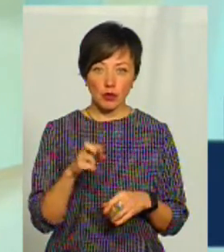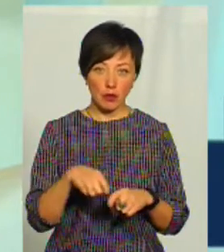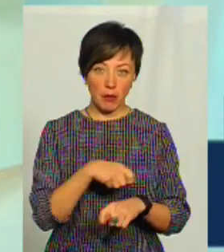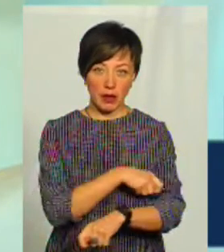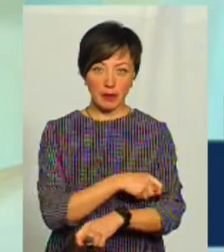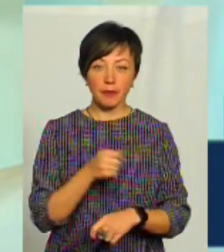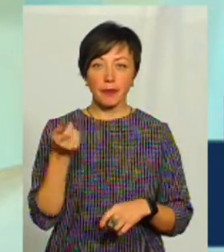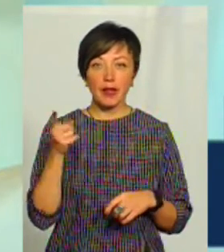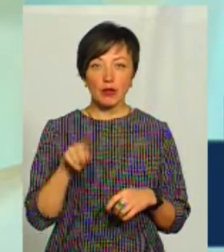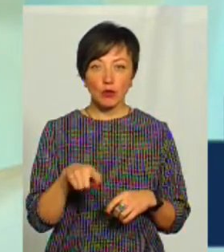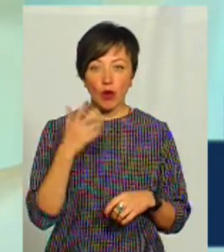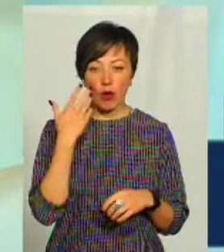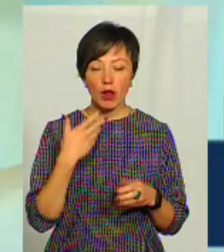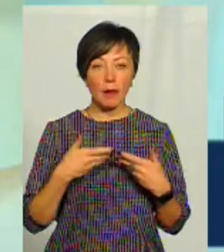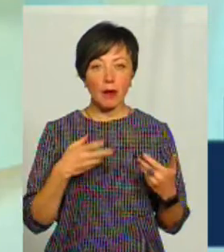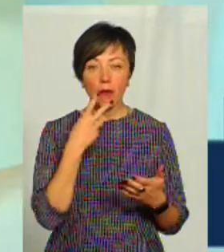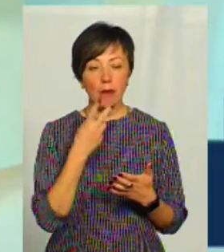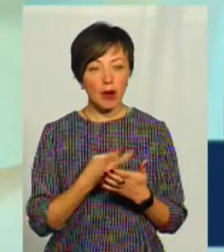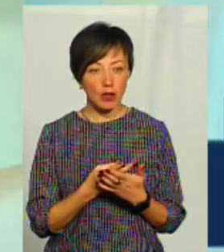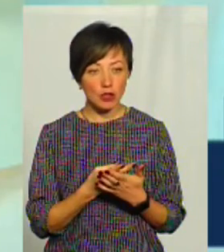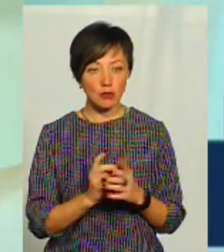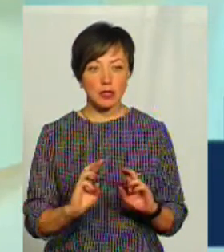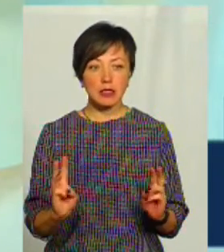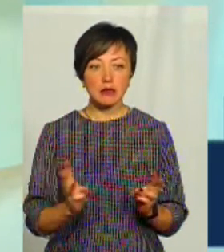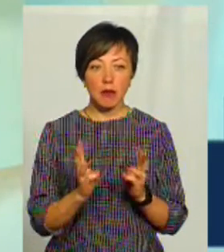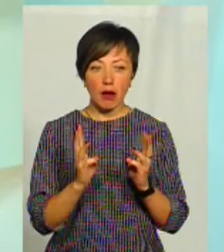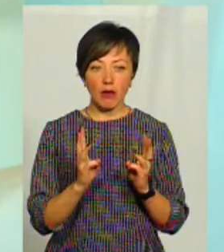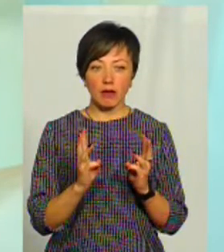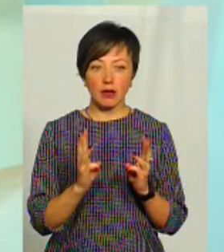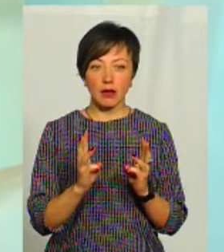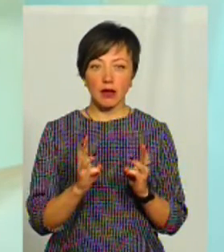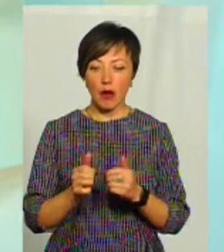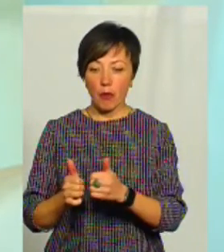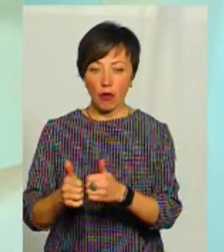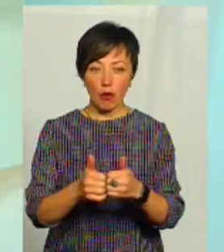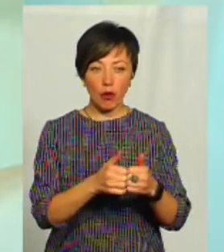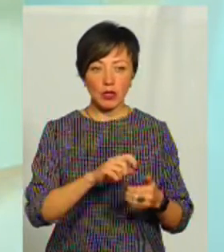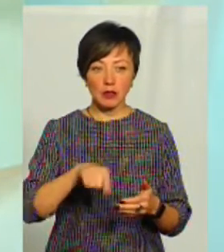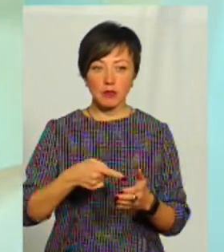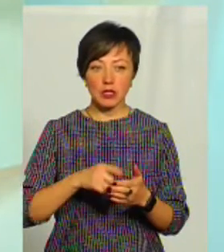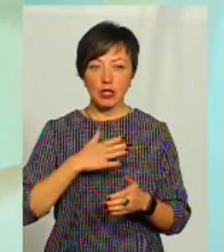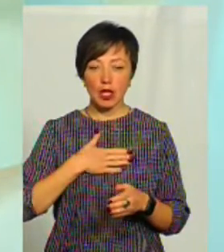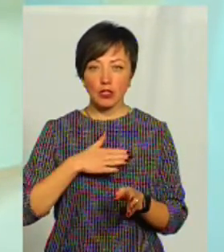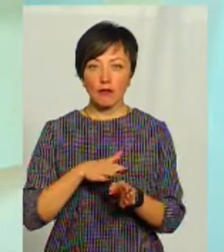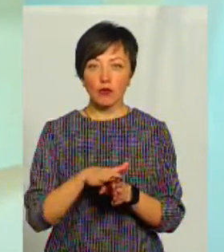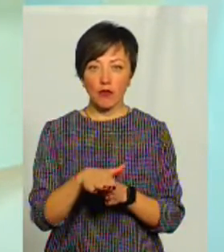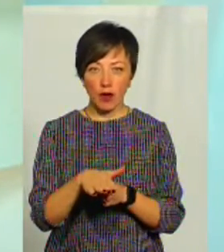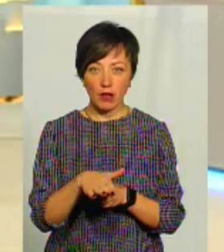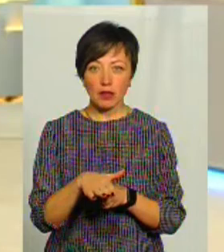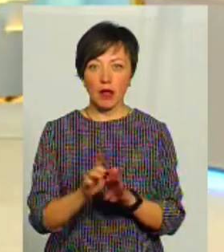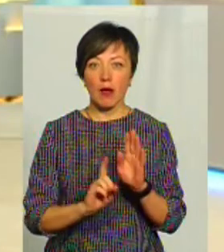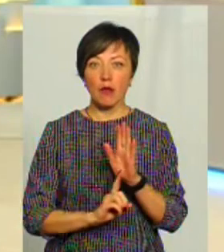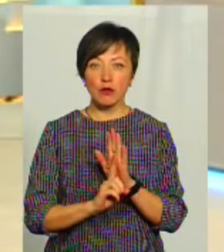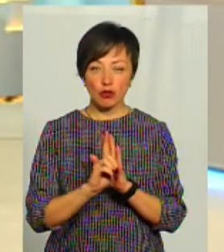метру. І тому, коли ми бачимо спалювання, яке по околицях міста нашого відбувається от